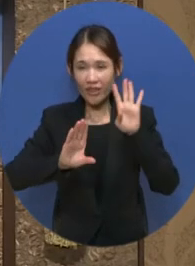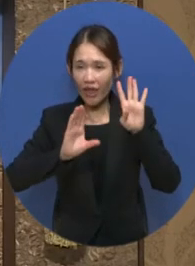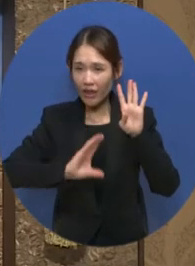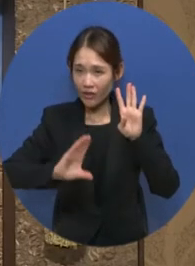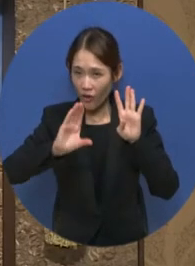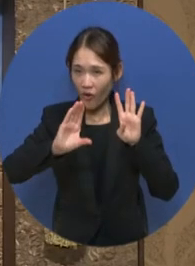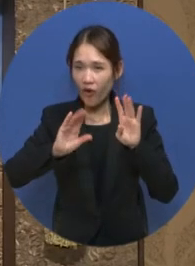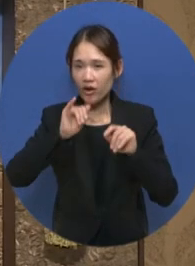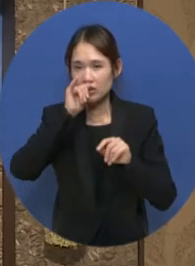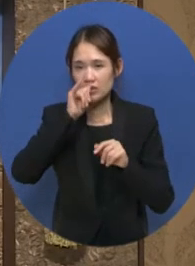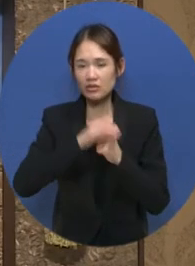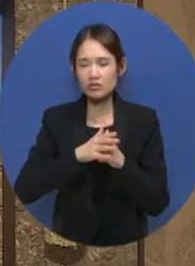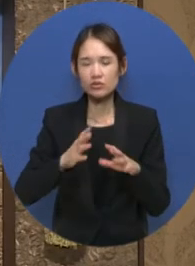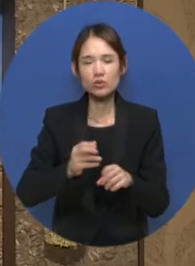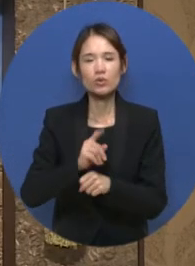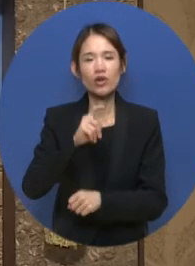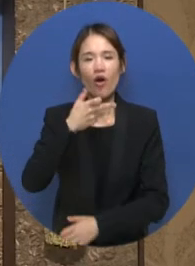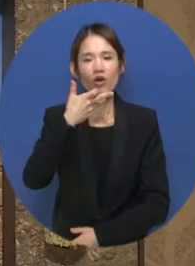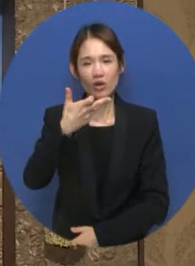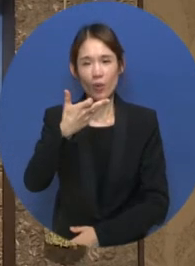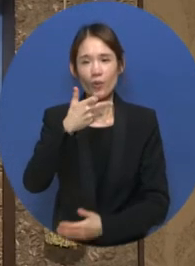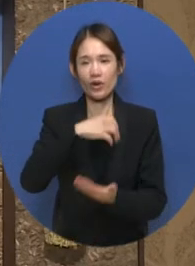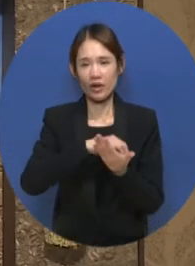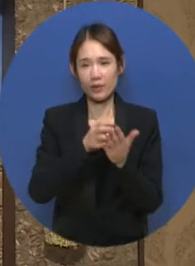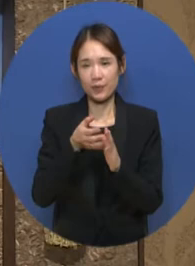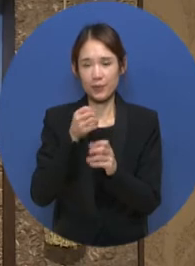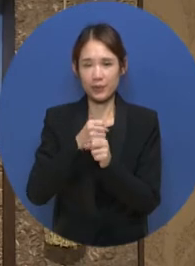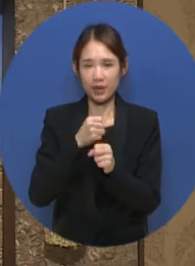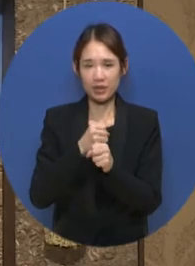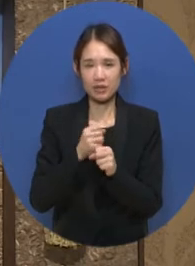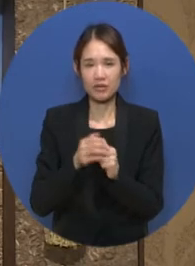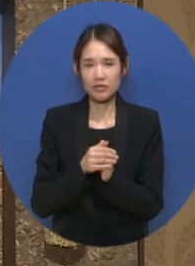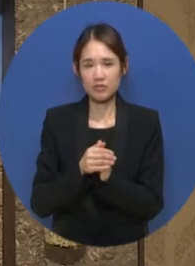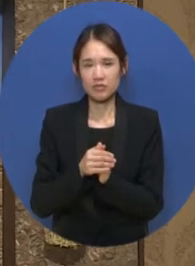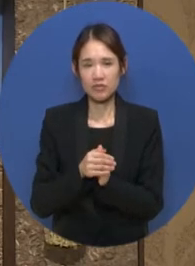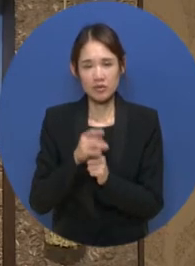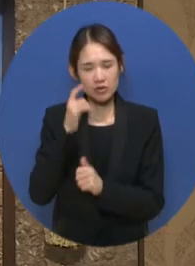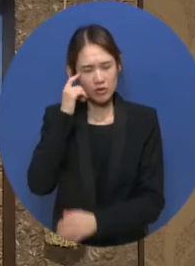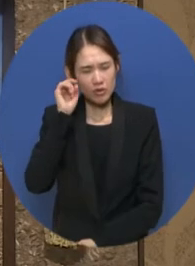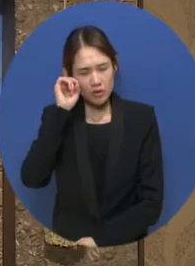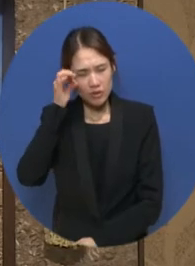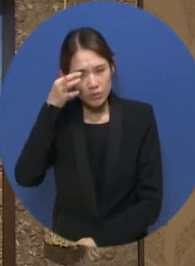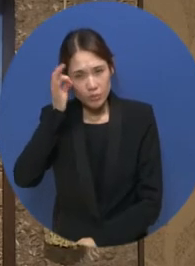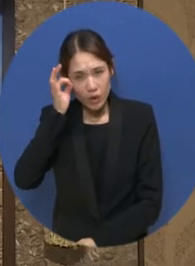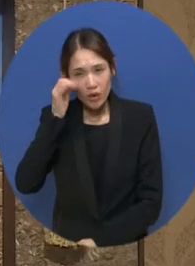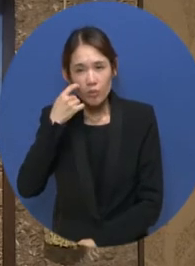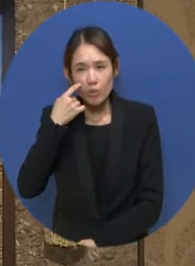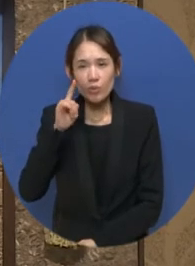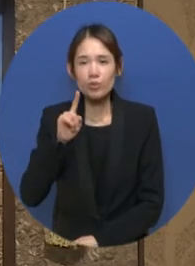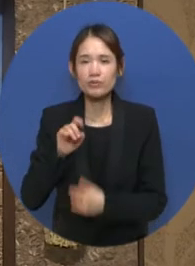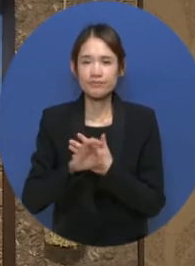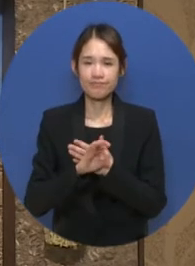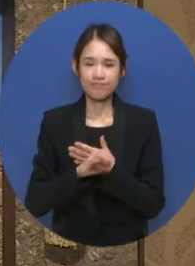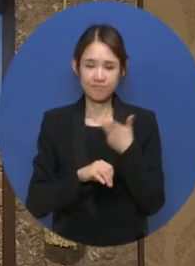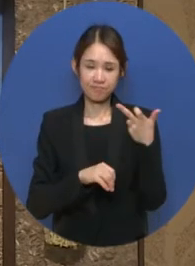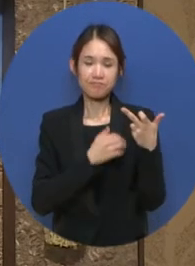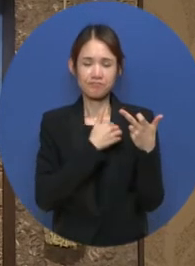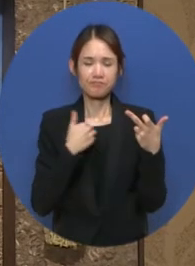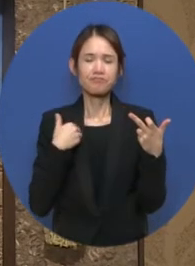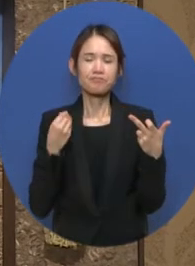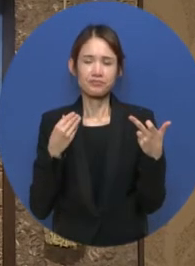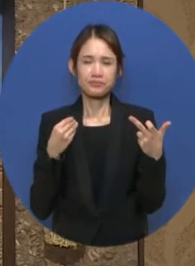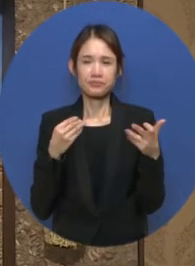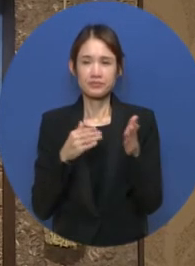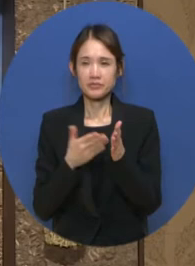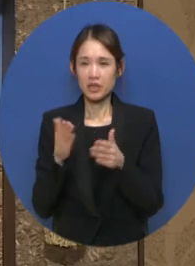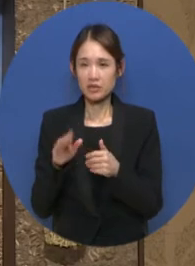그래서 총 17개가 이제 만들어 지는데요 근데 언더 생각을 할 때는 어여 7개 며 충분하게 따 라고 생각하실